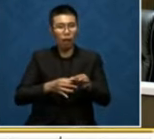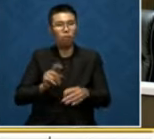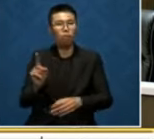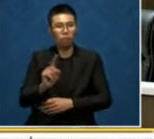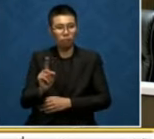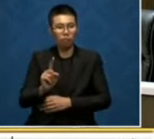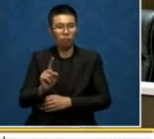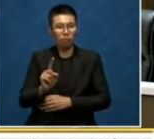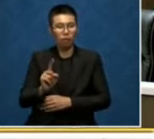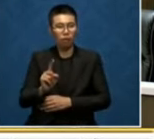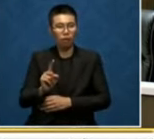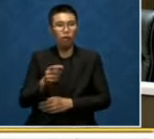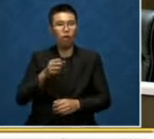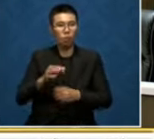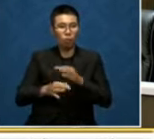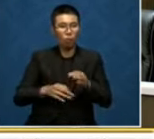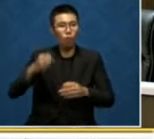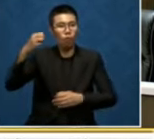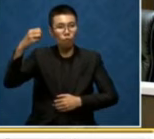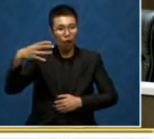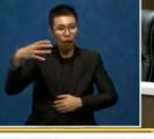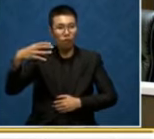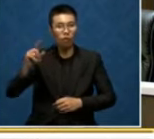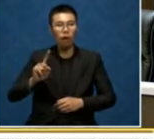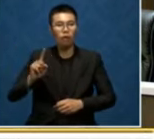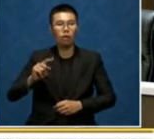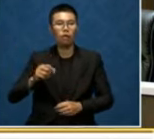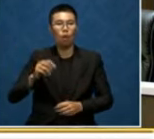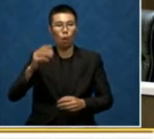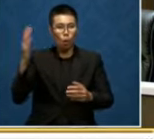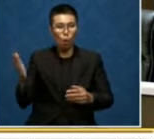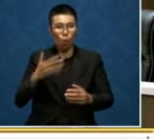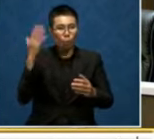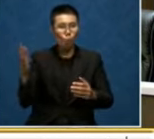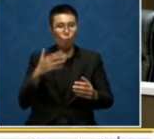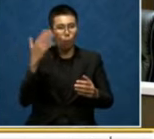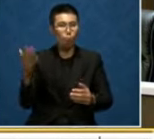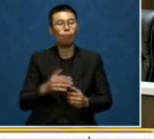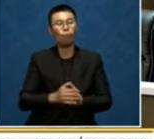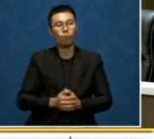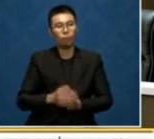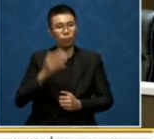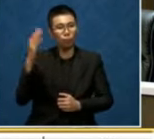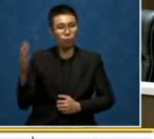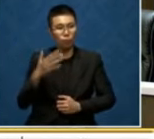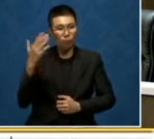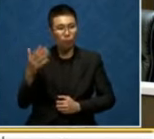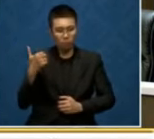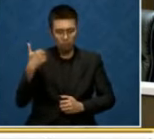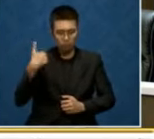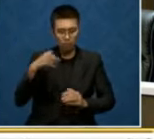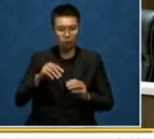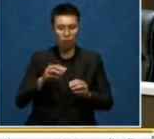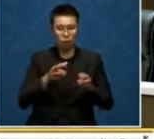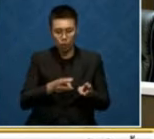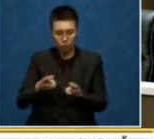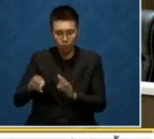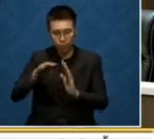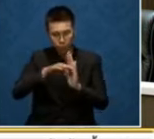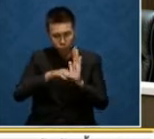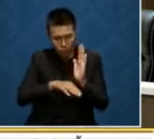การผลิตกระแสไฟฟ้าจากพลังงานลมซึ่งเท่าที่ทราบข้อมูลนะครับก็มีขั้นตอนกระบวนการต่าง